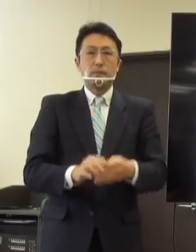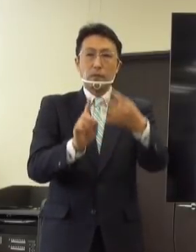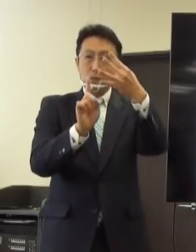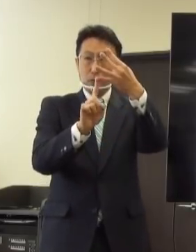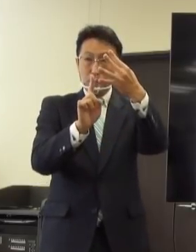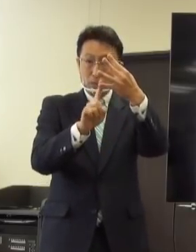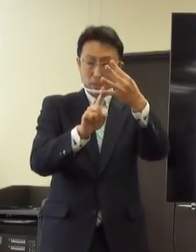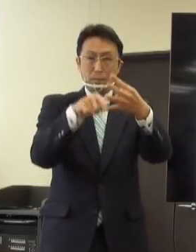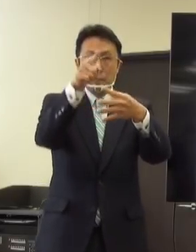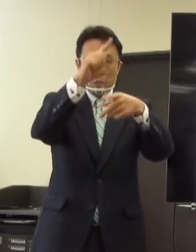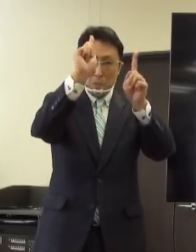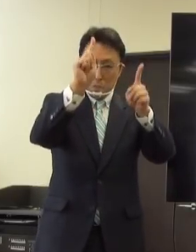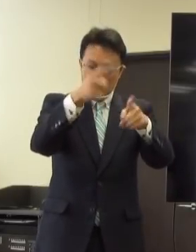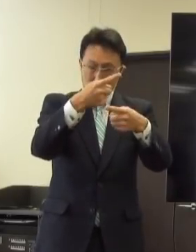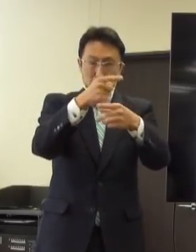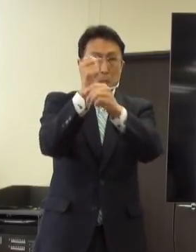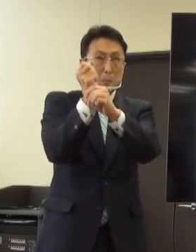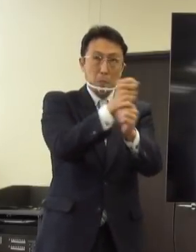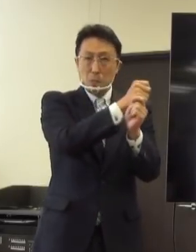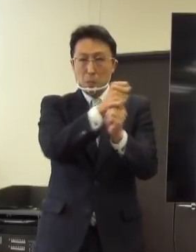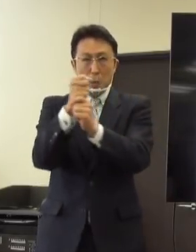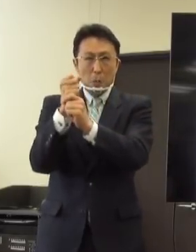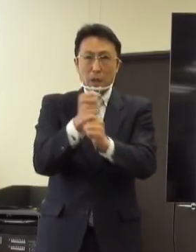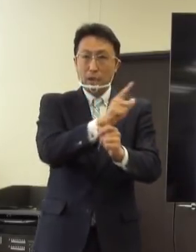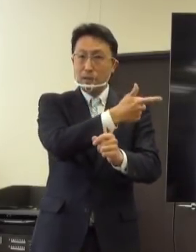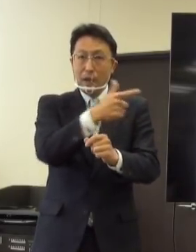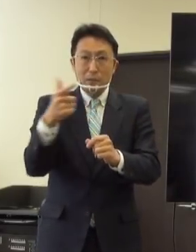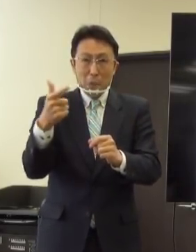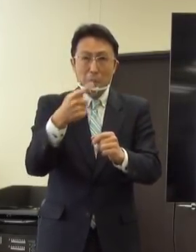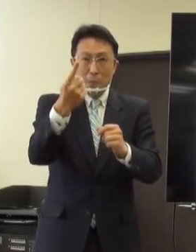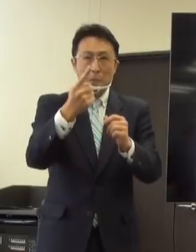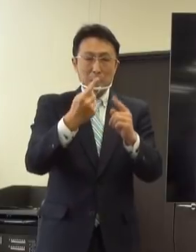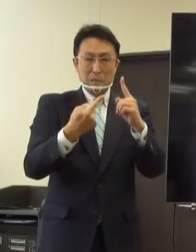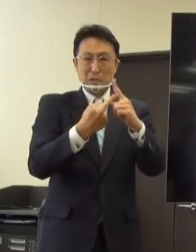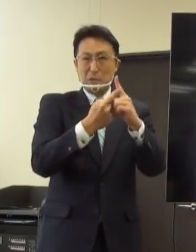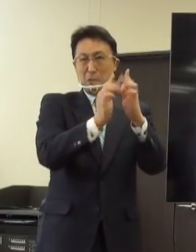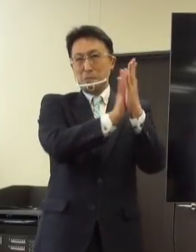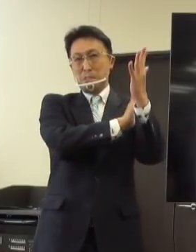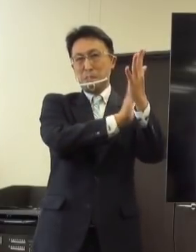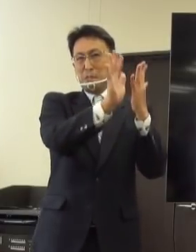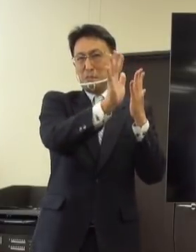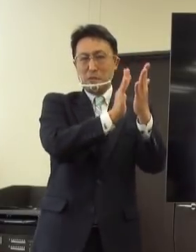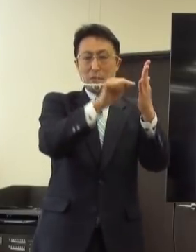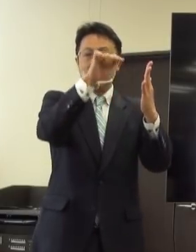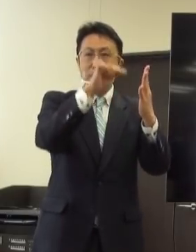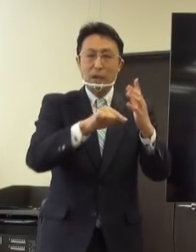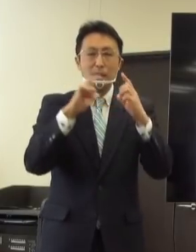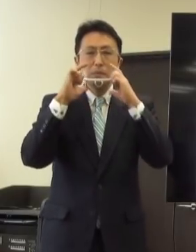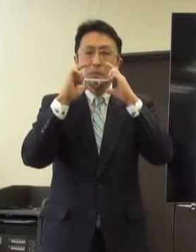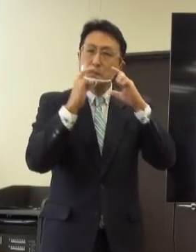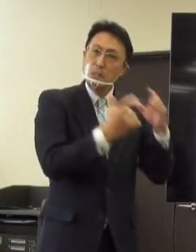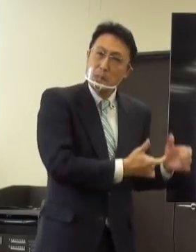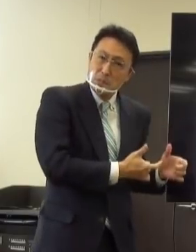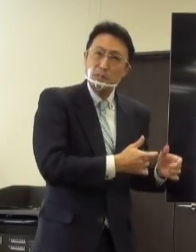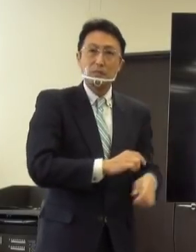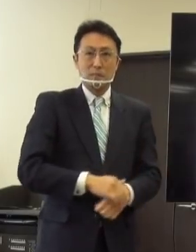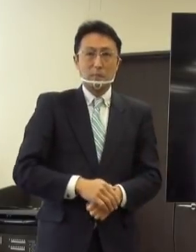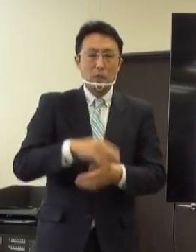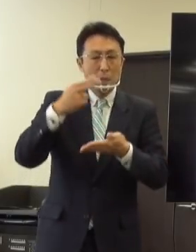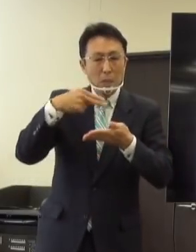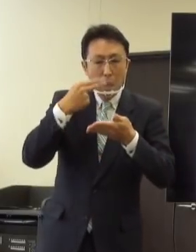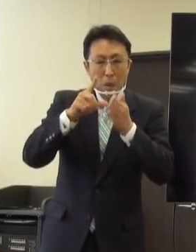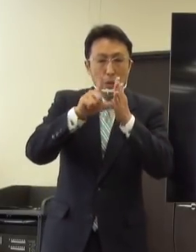詣等において、混雑あるいは人前でのマスクを外す行為、飲食ですね、こういったこと